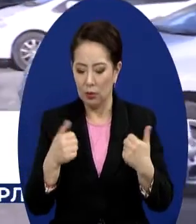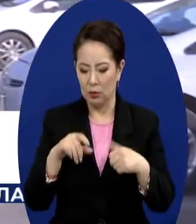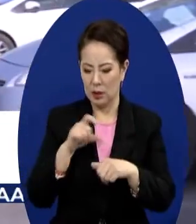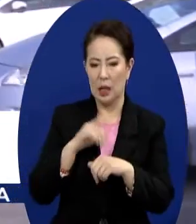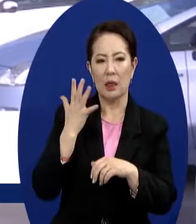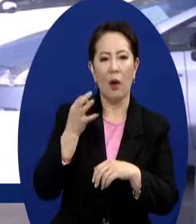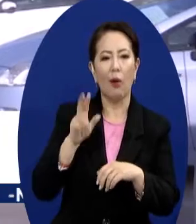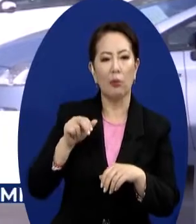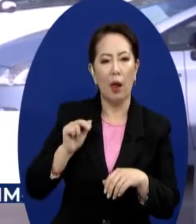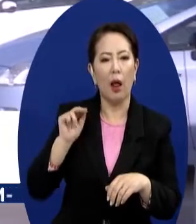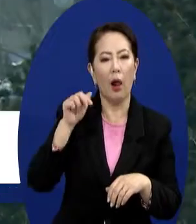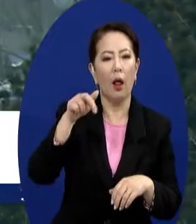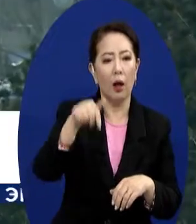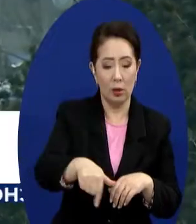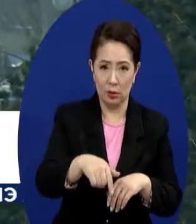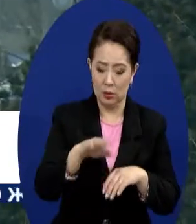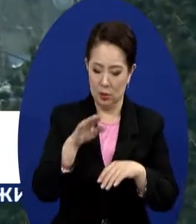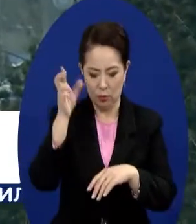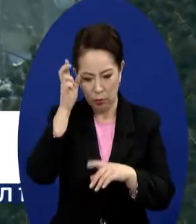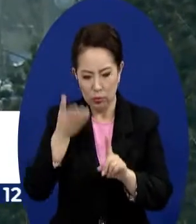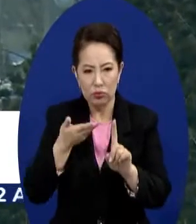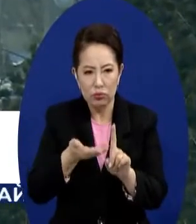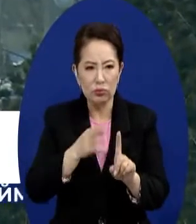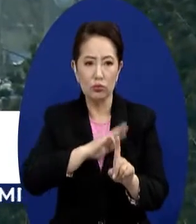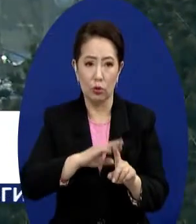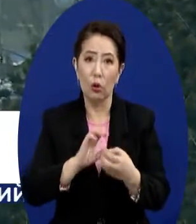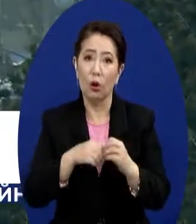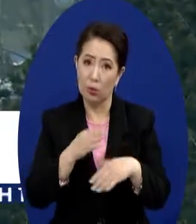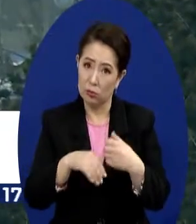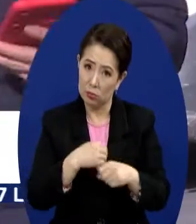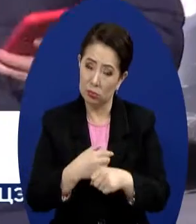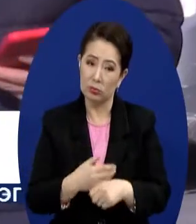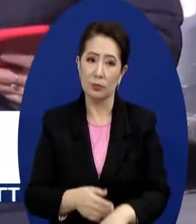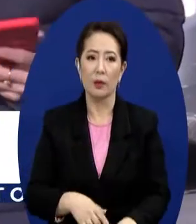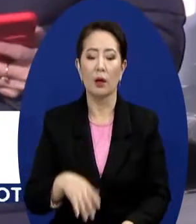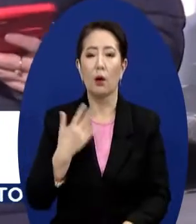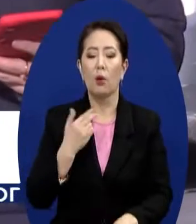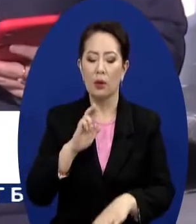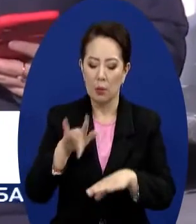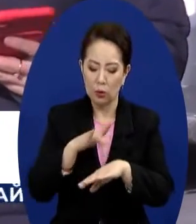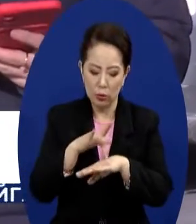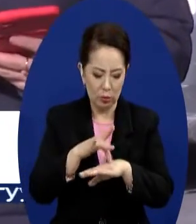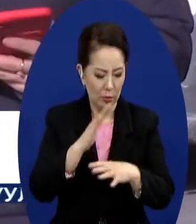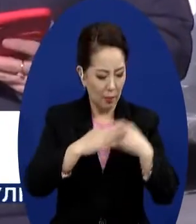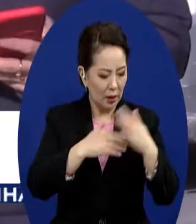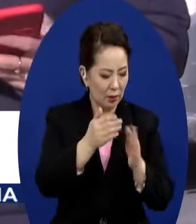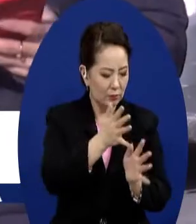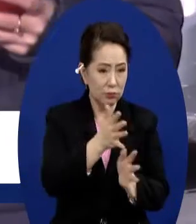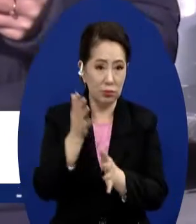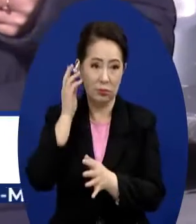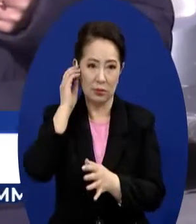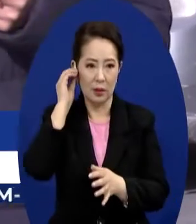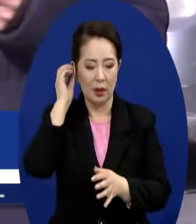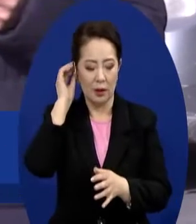багадаа 5 км замыг туулан хүүхдтэд боловсрал олгож байгаа гэлээ. Хот төлөвлөлт барилгажуулалтын нормд